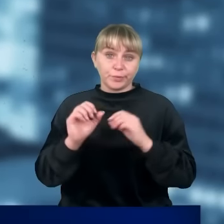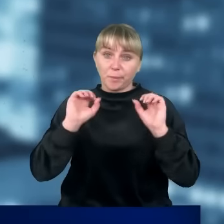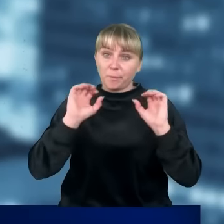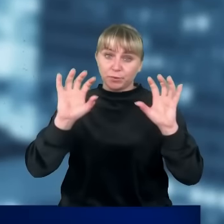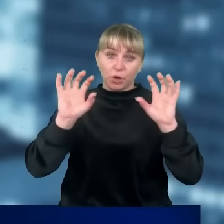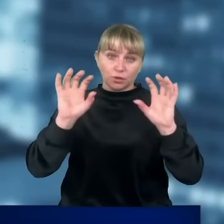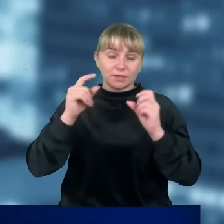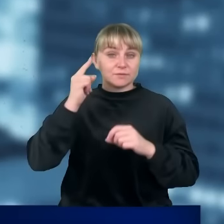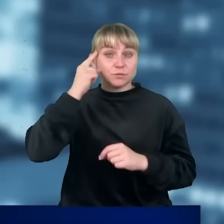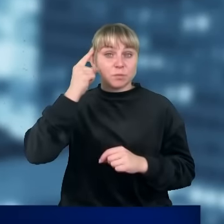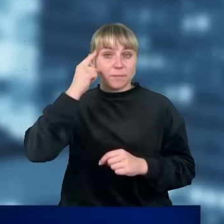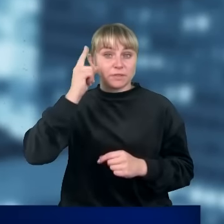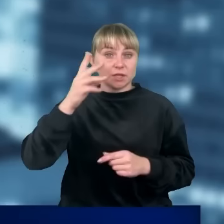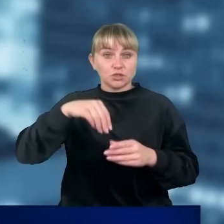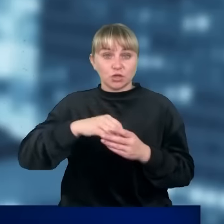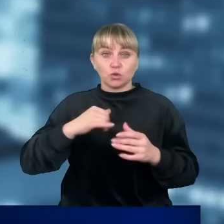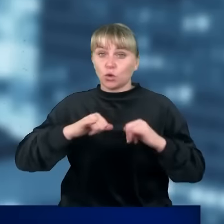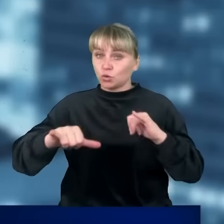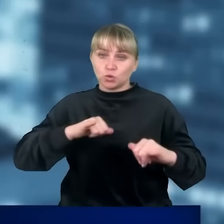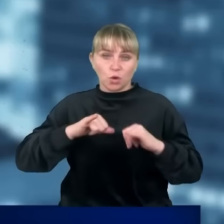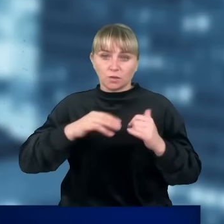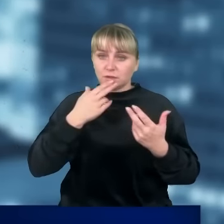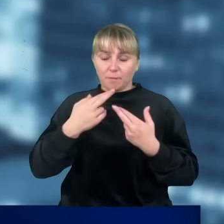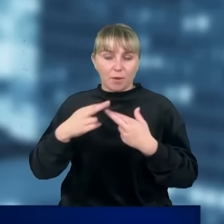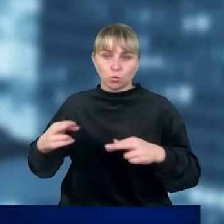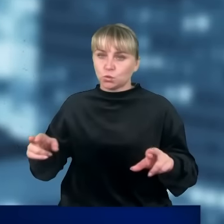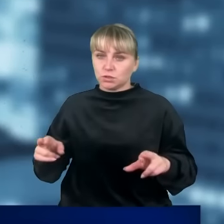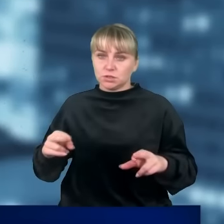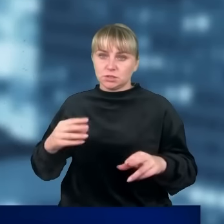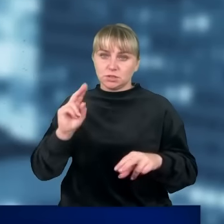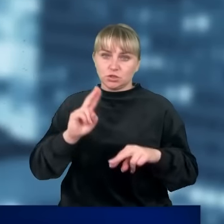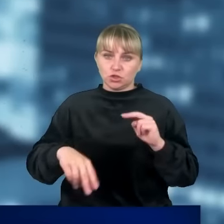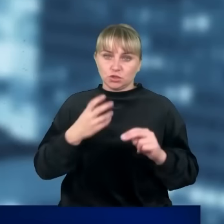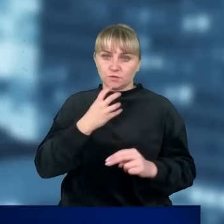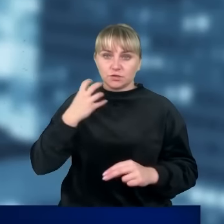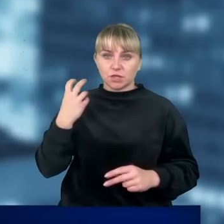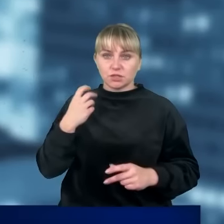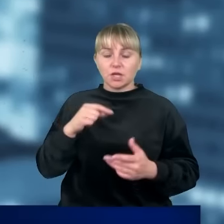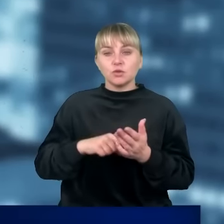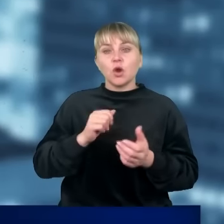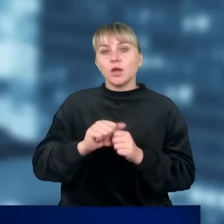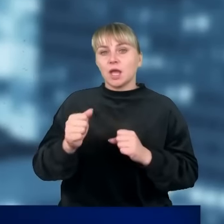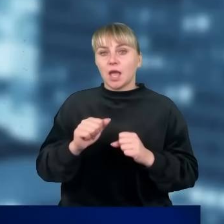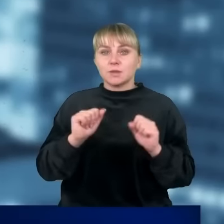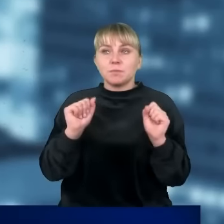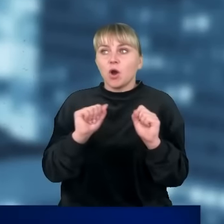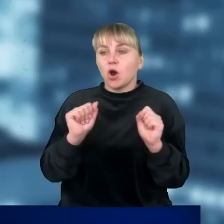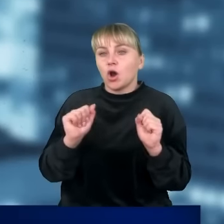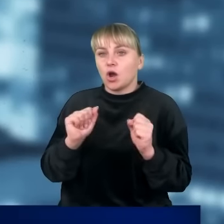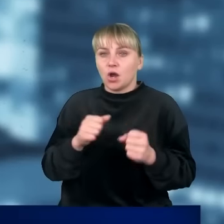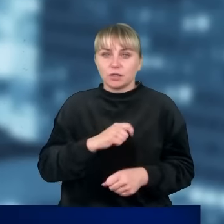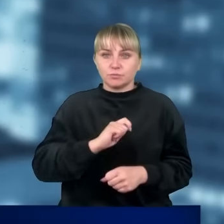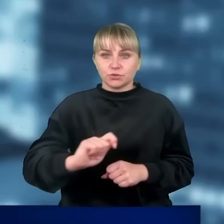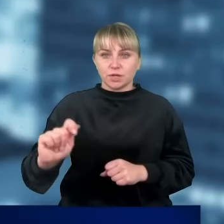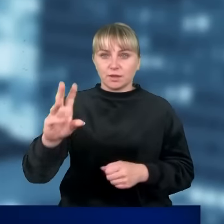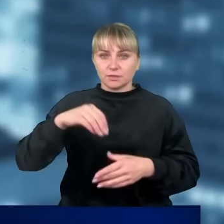którym ludzie zobaczyli, że ten rząd niewiele się różni od poprzedniego, właśnie przez to, że są takimi tchórzami, że boją się tędy przejechać.